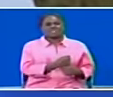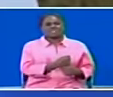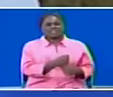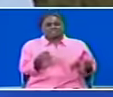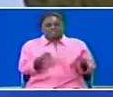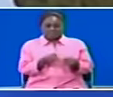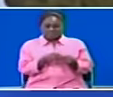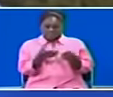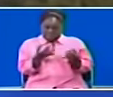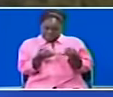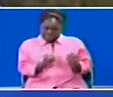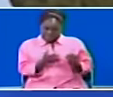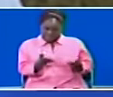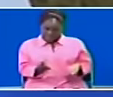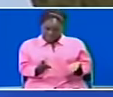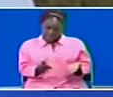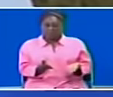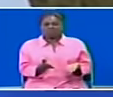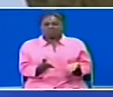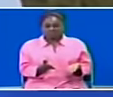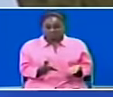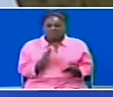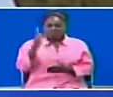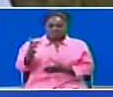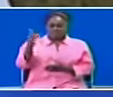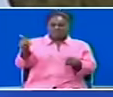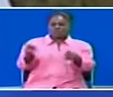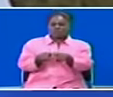the same thing that he is trying to make up and to do is what he's going to do